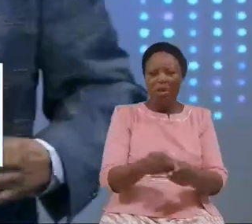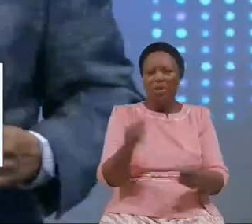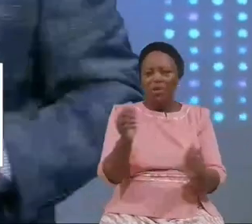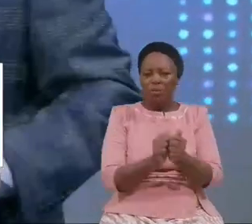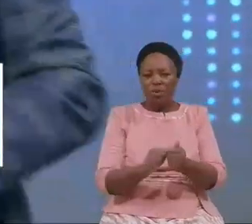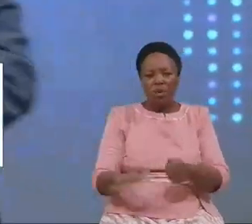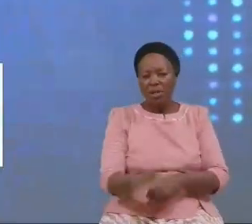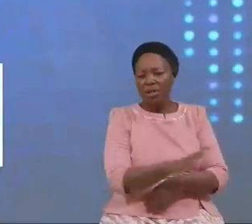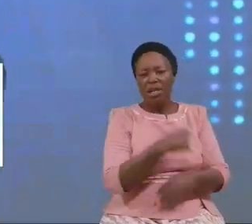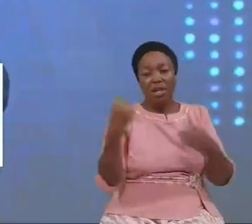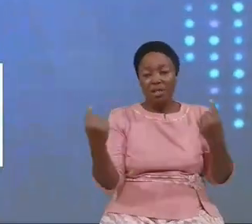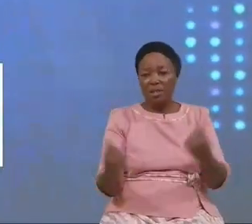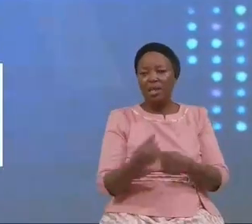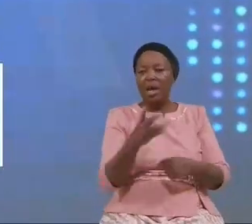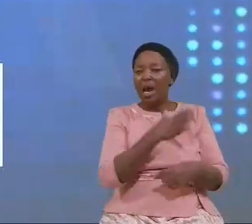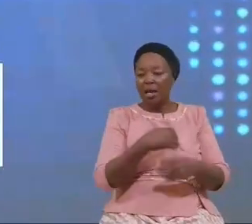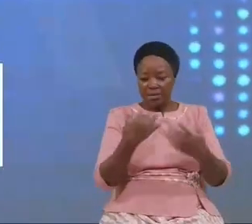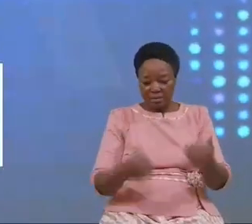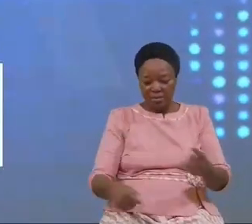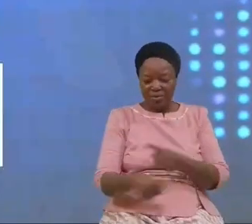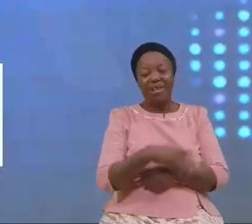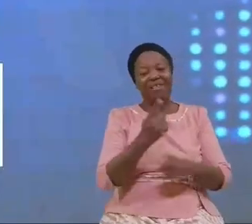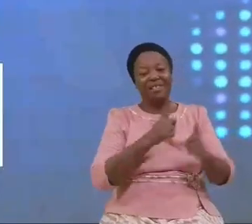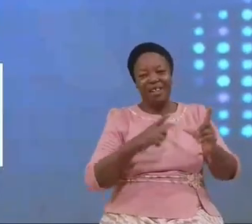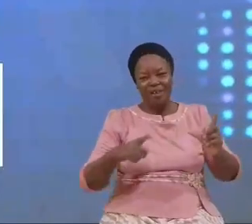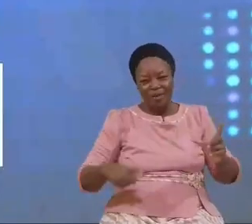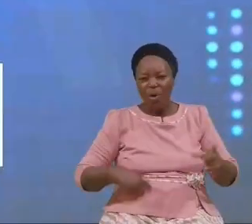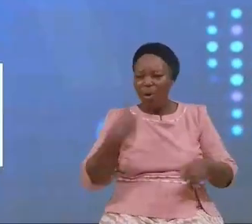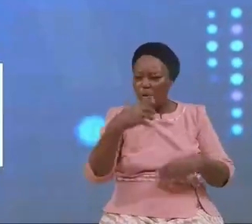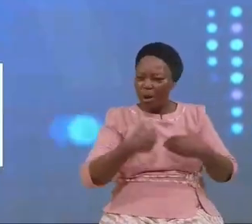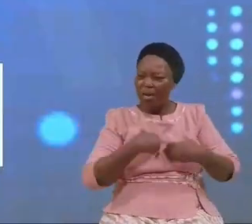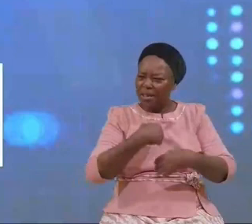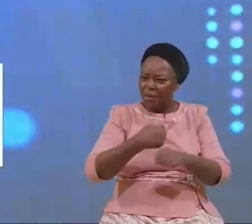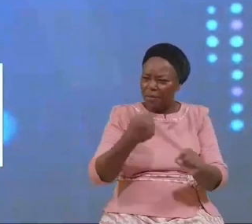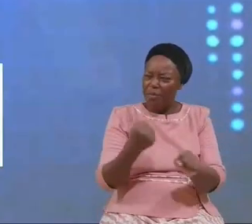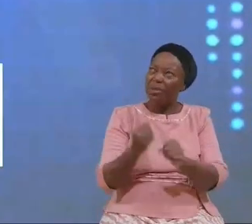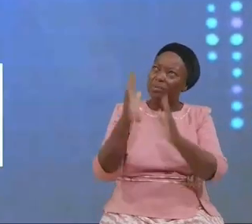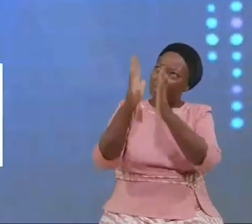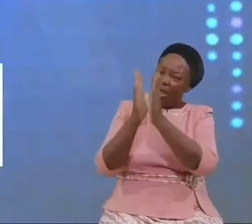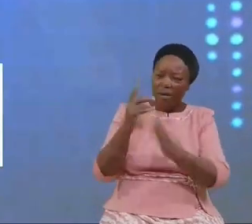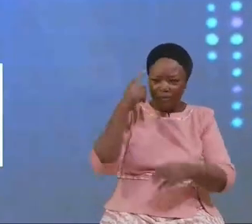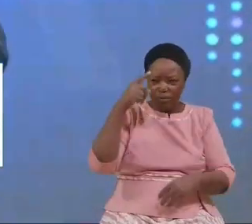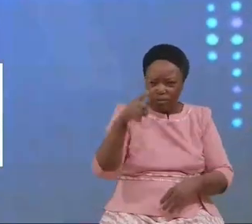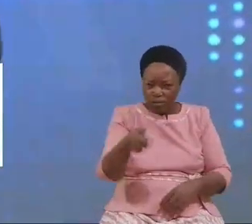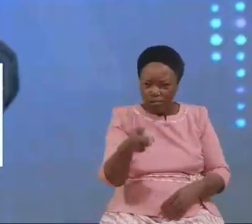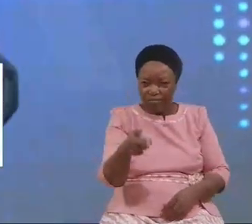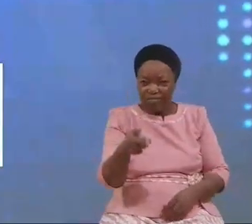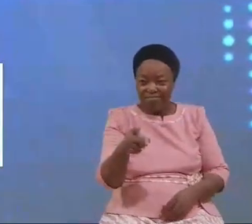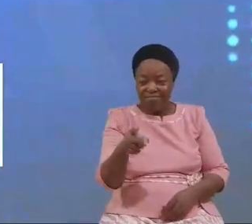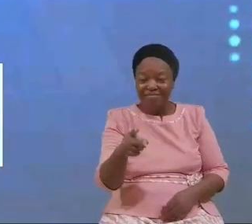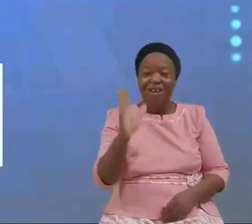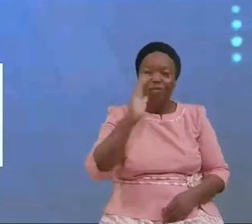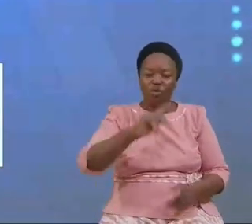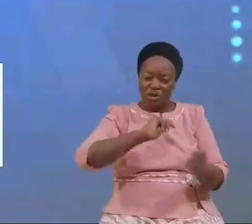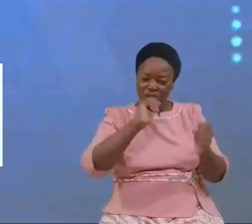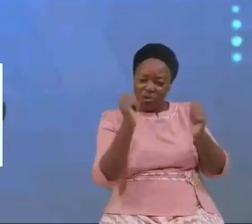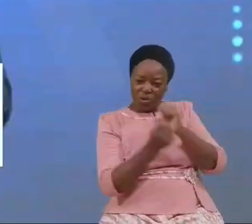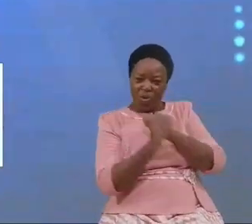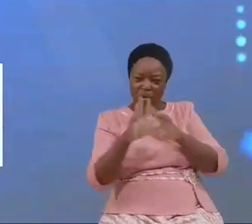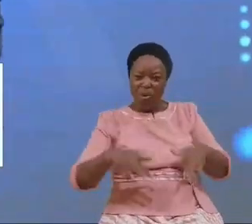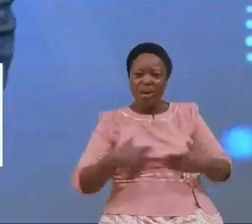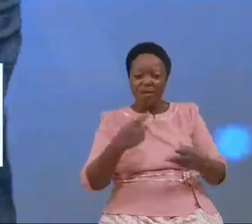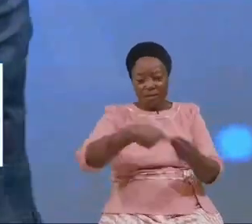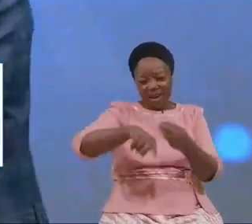infimité et aujourd'hui le Seigneur qui a intercédé pour toi va transformer ta